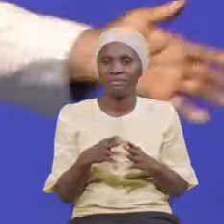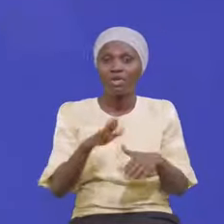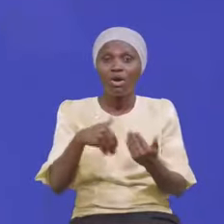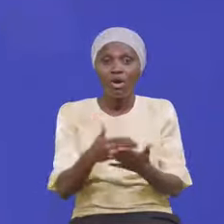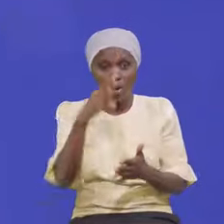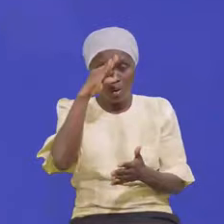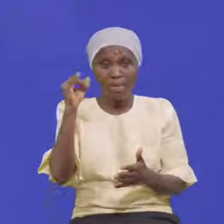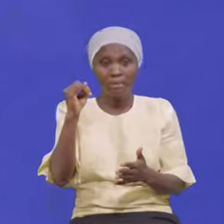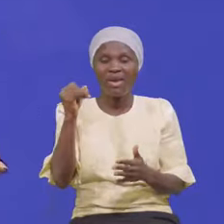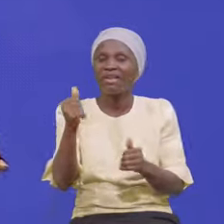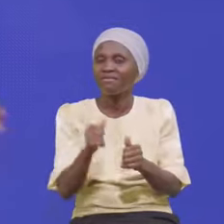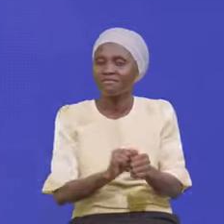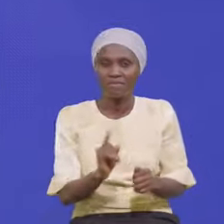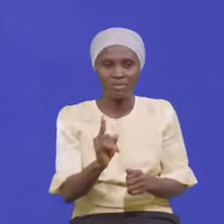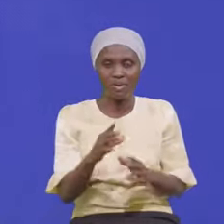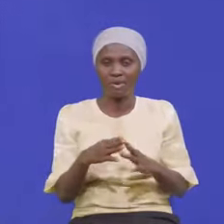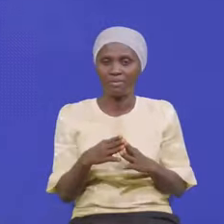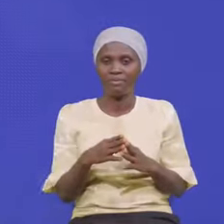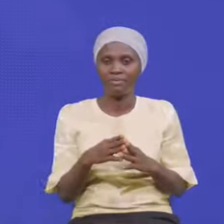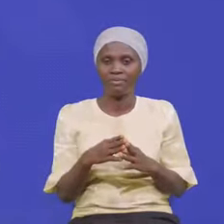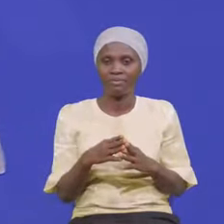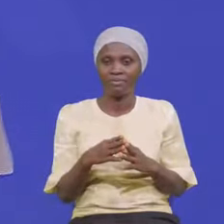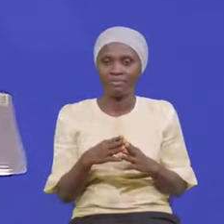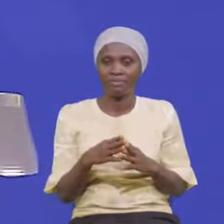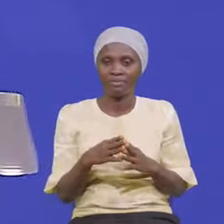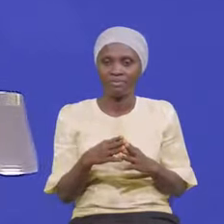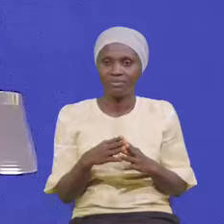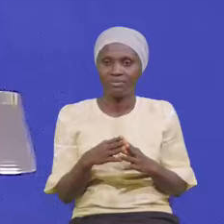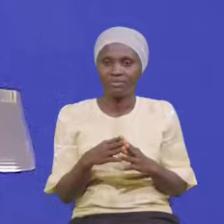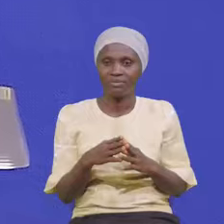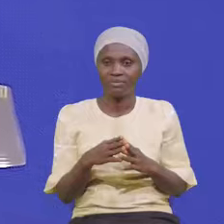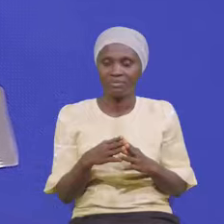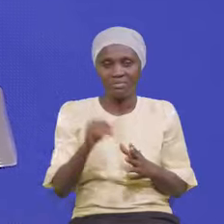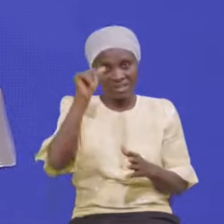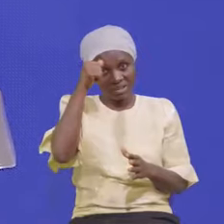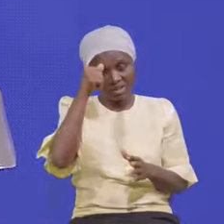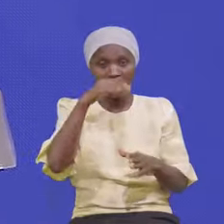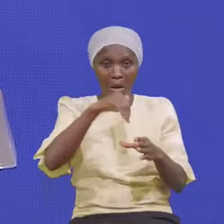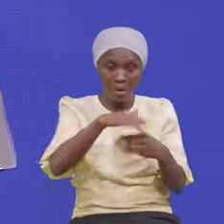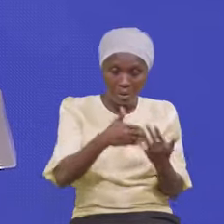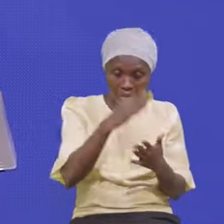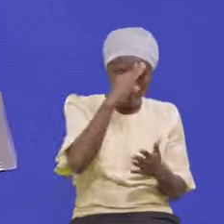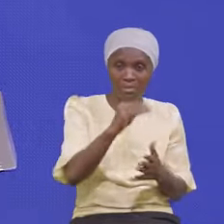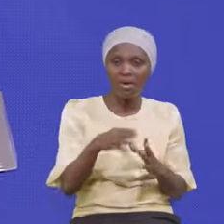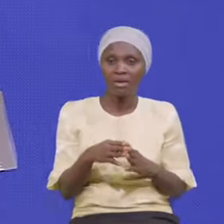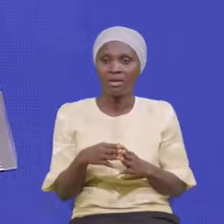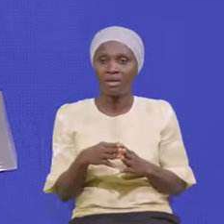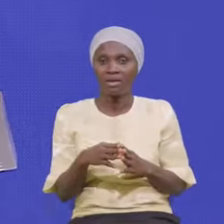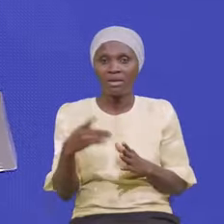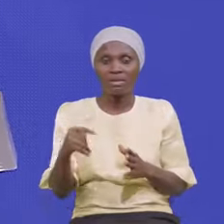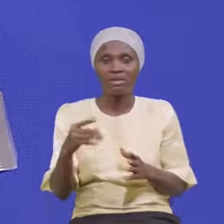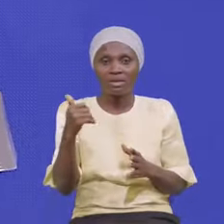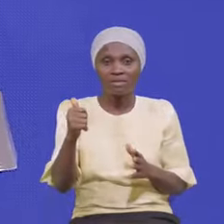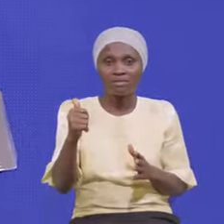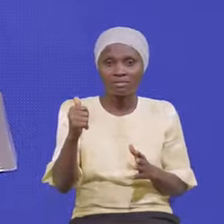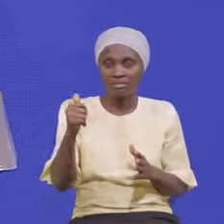men everywhere, సర్వలోక సకల మానవాళికి జరుగుతుంది, in India all men, భారతదేశంలో ఉన్న అందరికి, ఏషియా